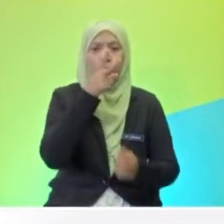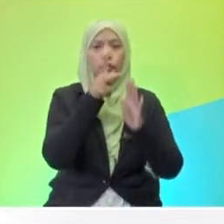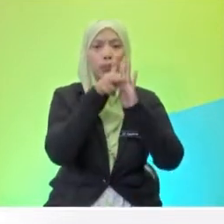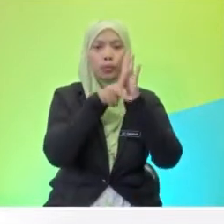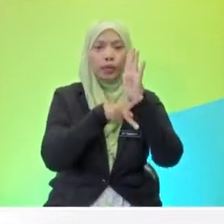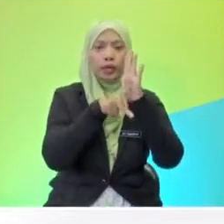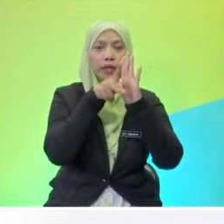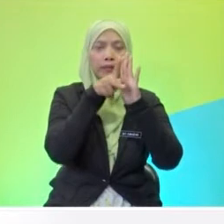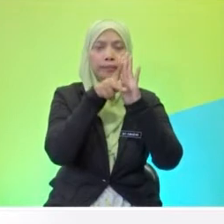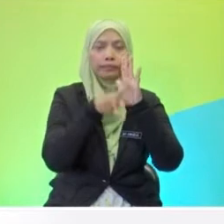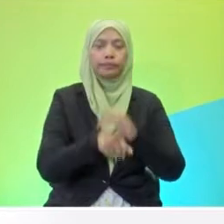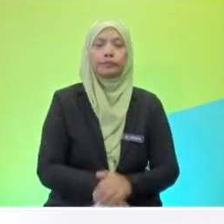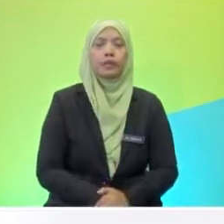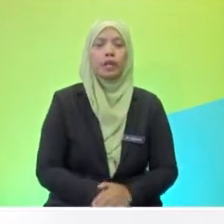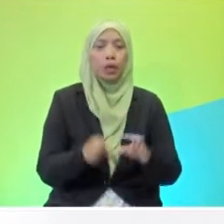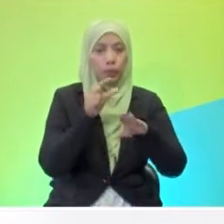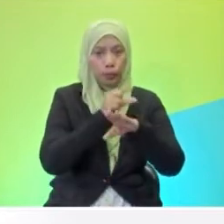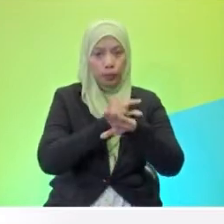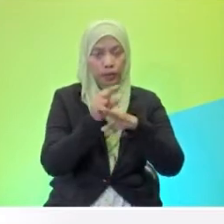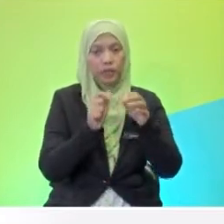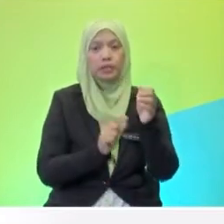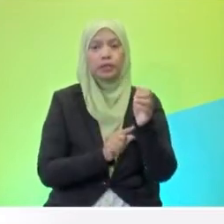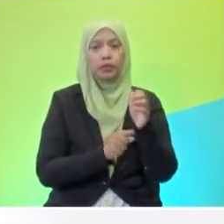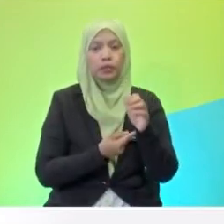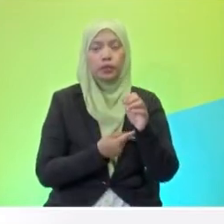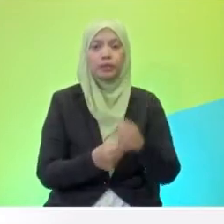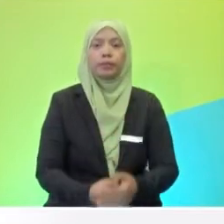pengurangan guna semula